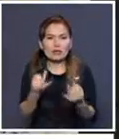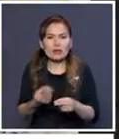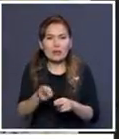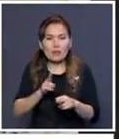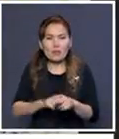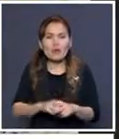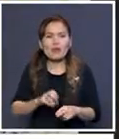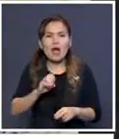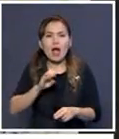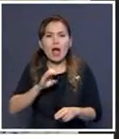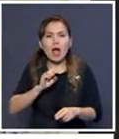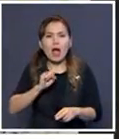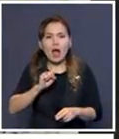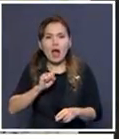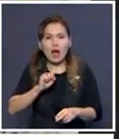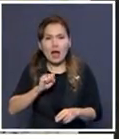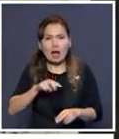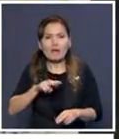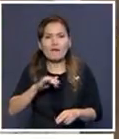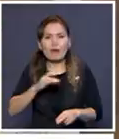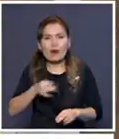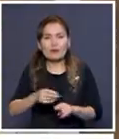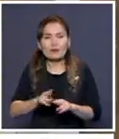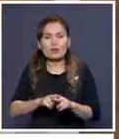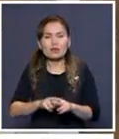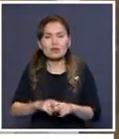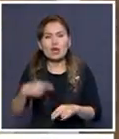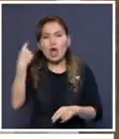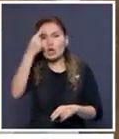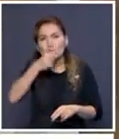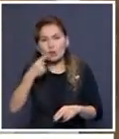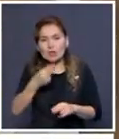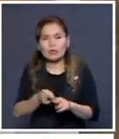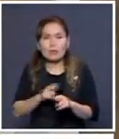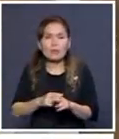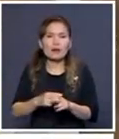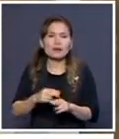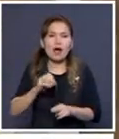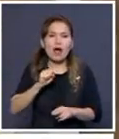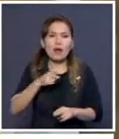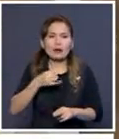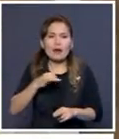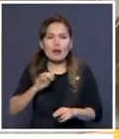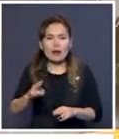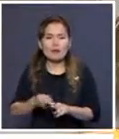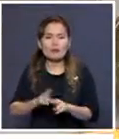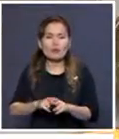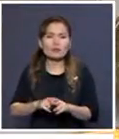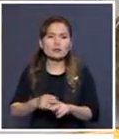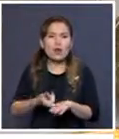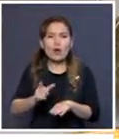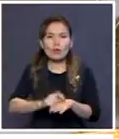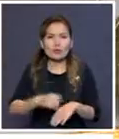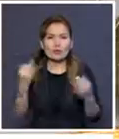Алғашқы тенгелер Әл-Фарабидің суреті бар, бір тенге Шохан бейнеленген, 10 тенге 100 тенгедегі Абылай хан оқушылардың қызығушылығын